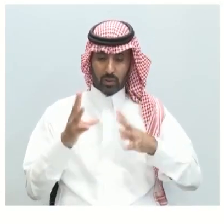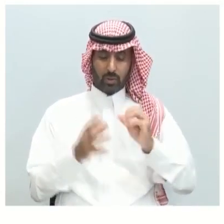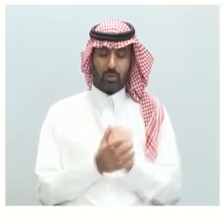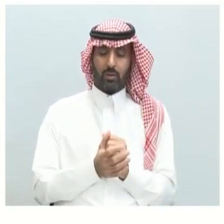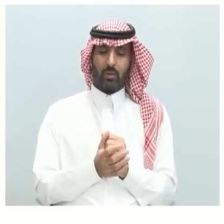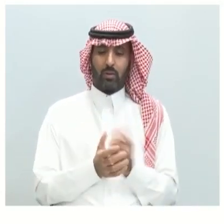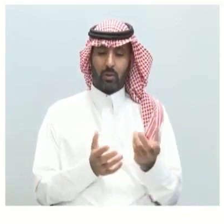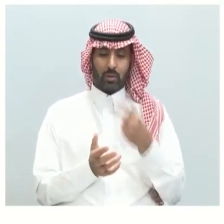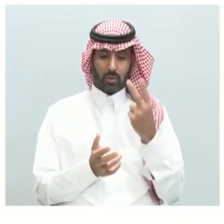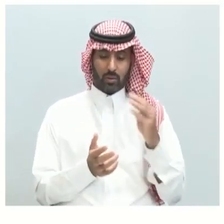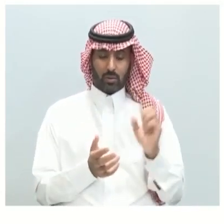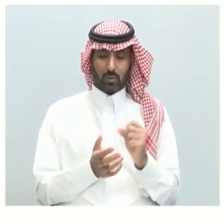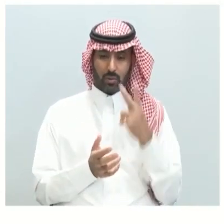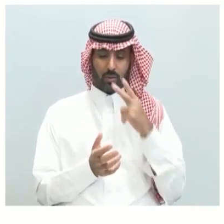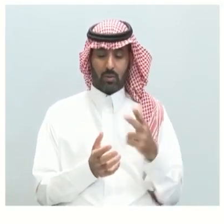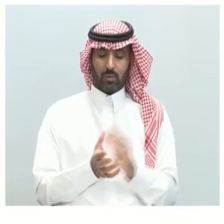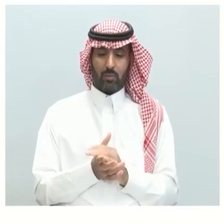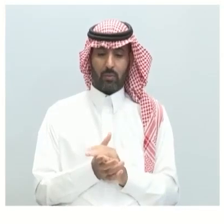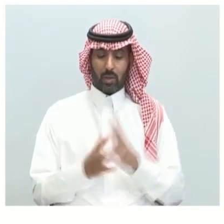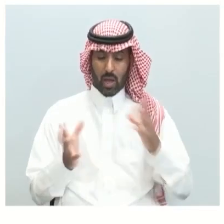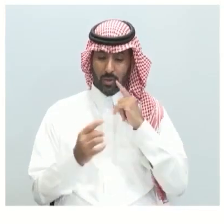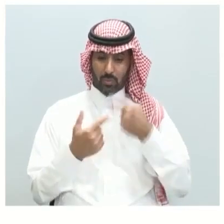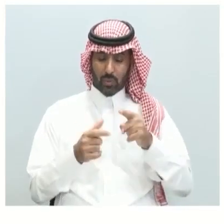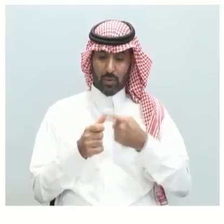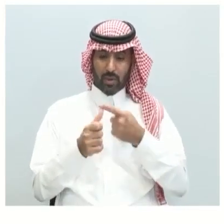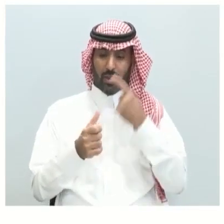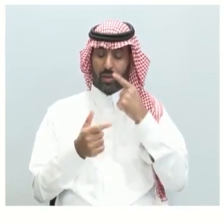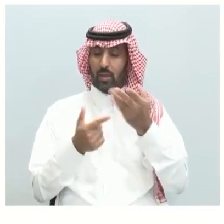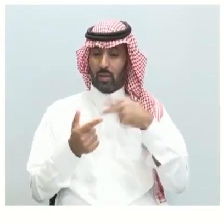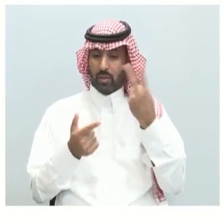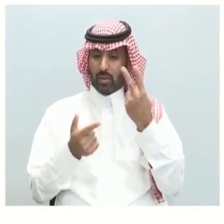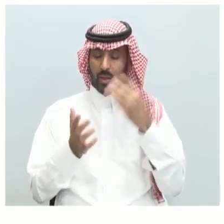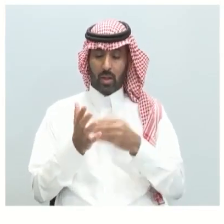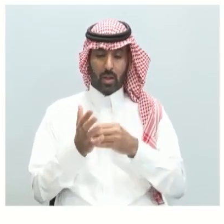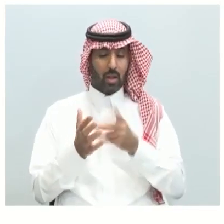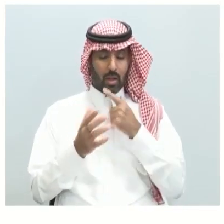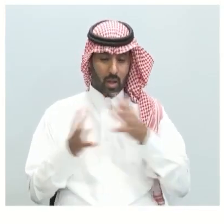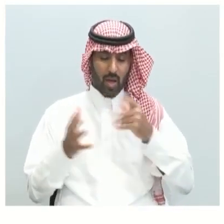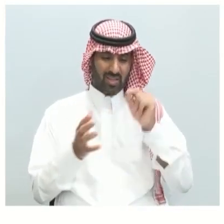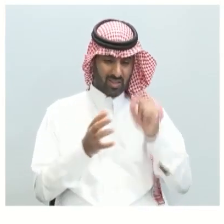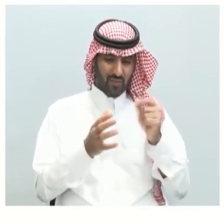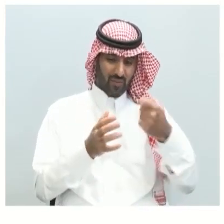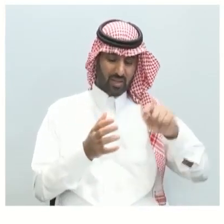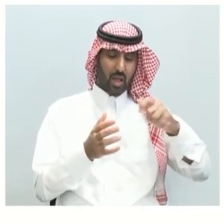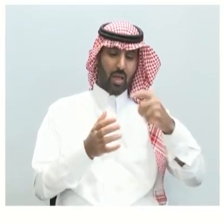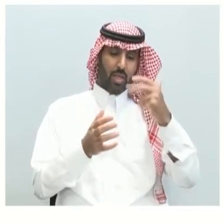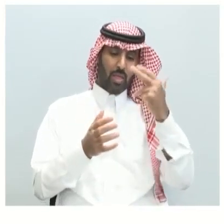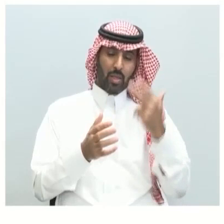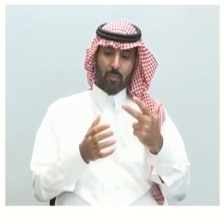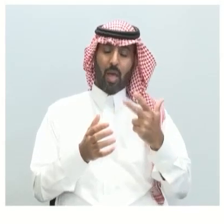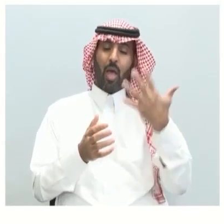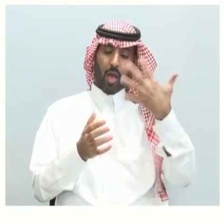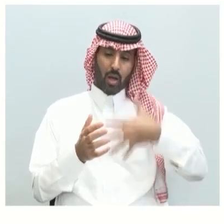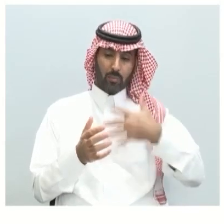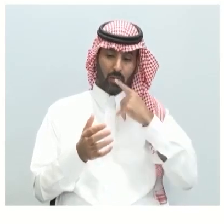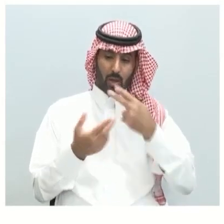رقمان معنويا لاحظ ان هنا الحجم الابتدائي اثين والحجم النهائي هو 0.58 اذا هو اقل من